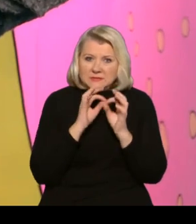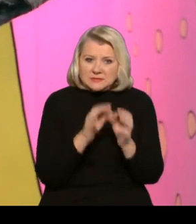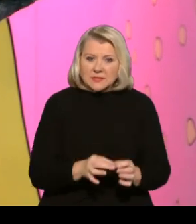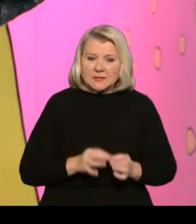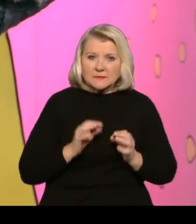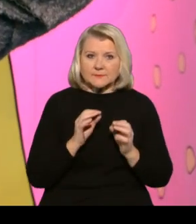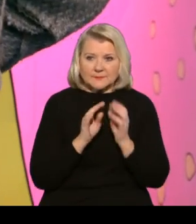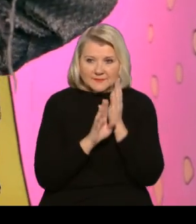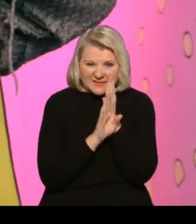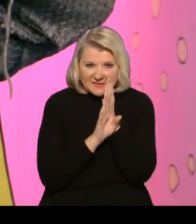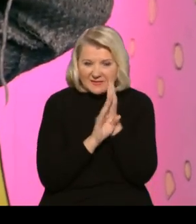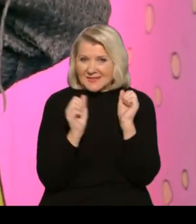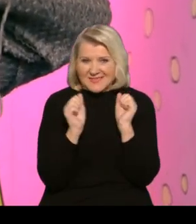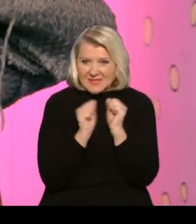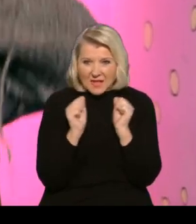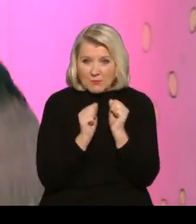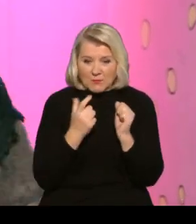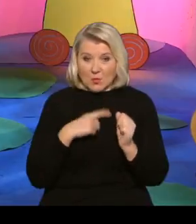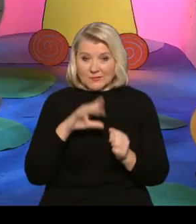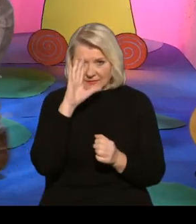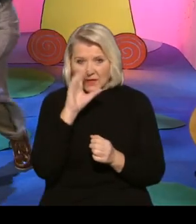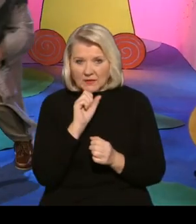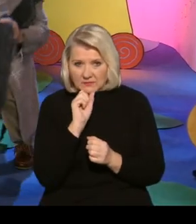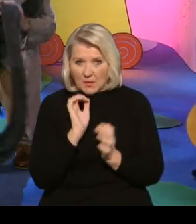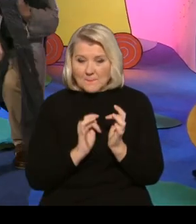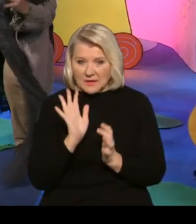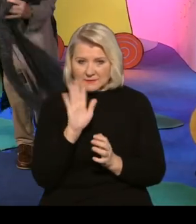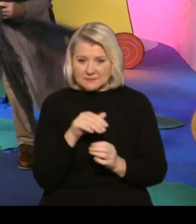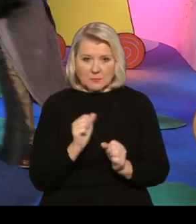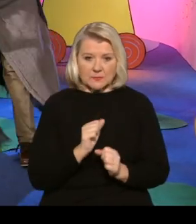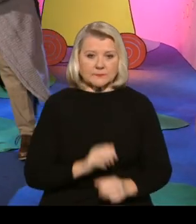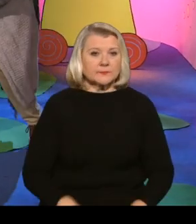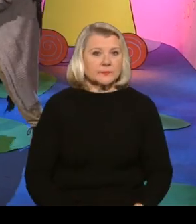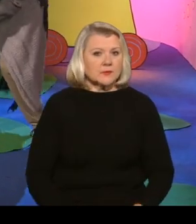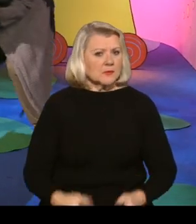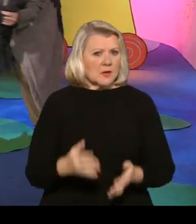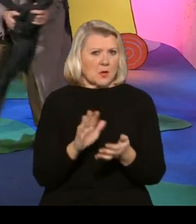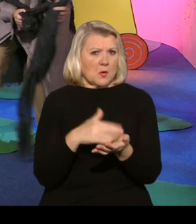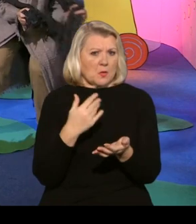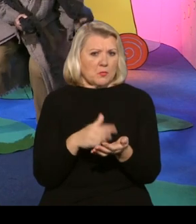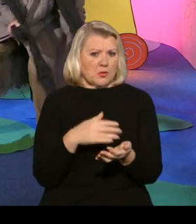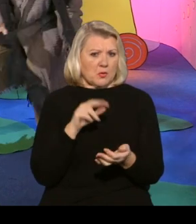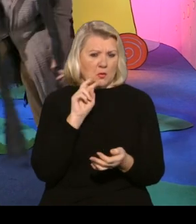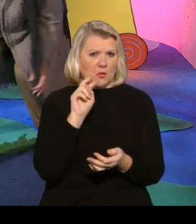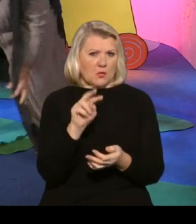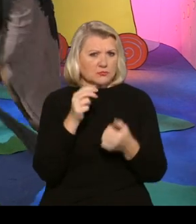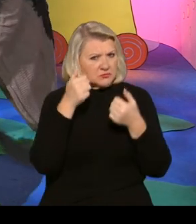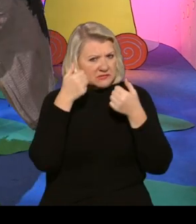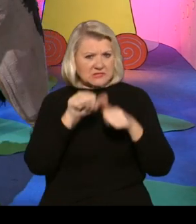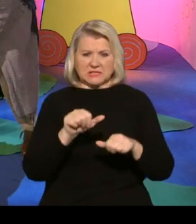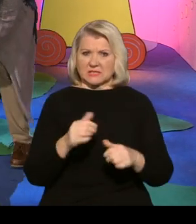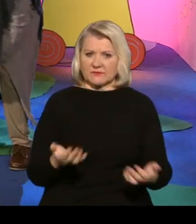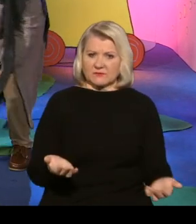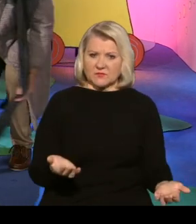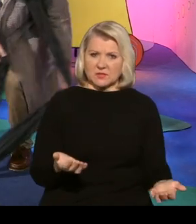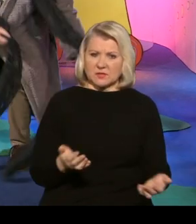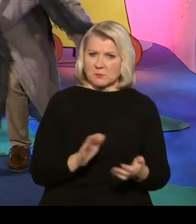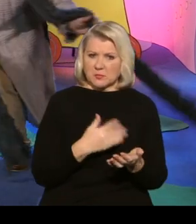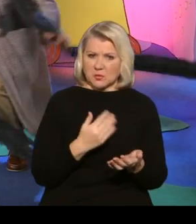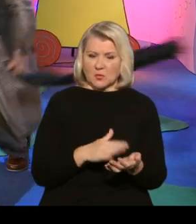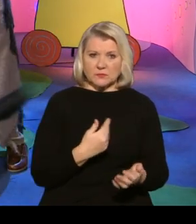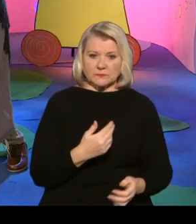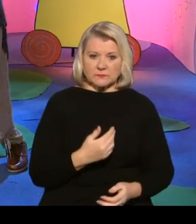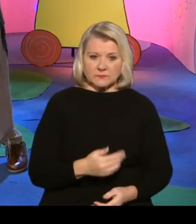se, to jsem já, děda Martin. A proč vypadáš tak nějak divně, podivně?